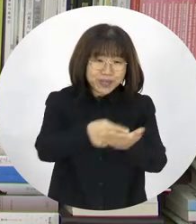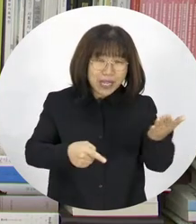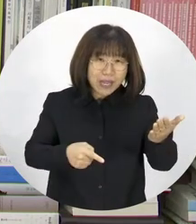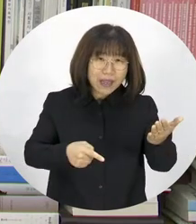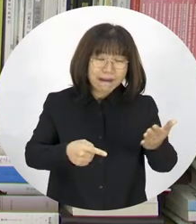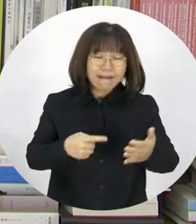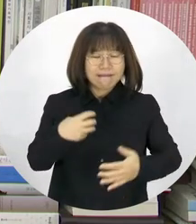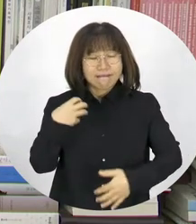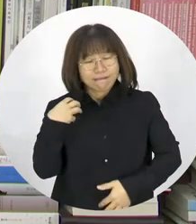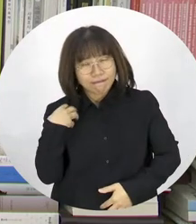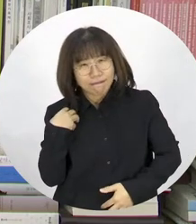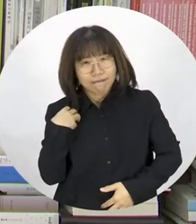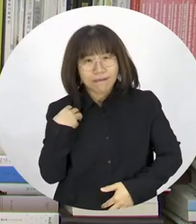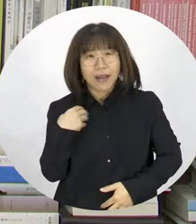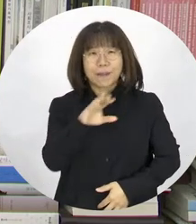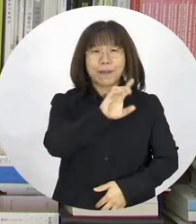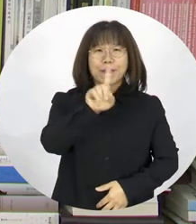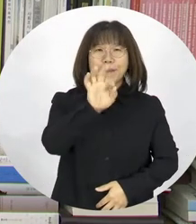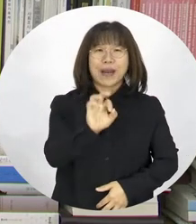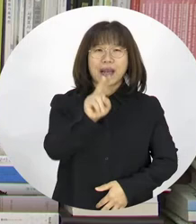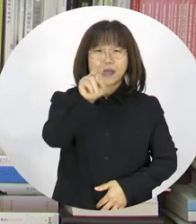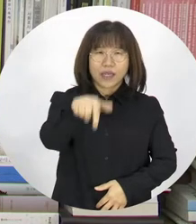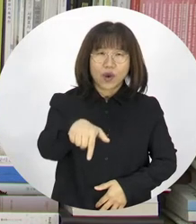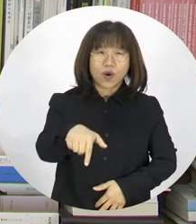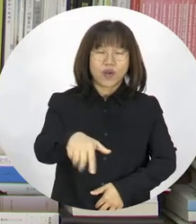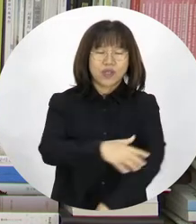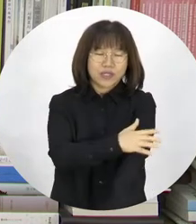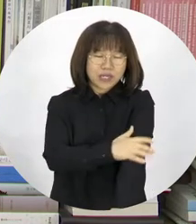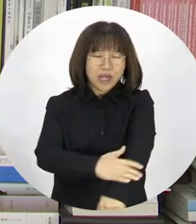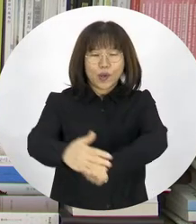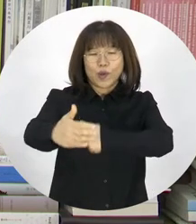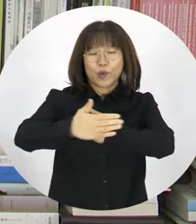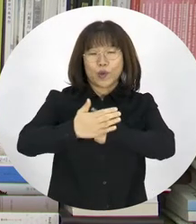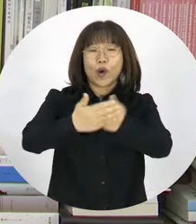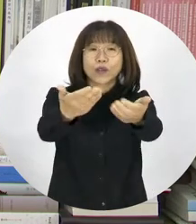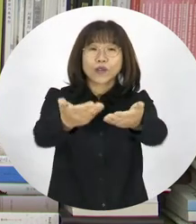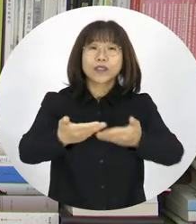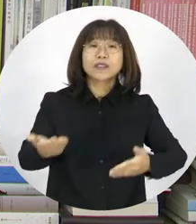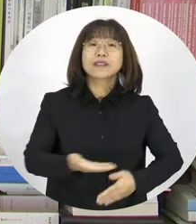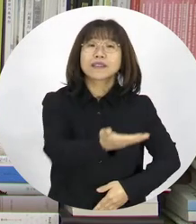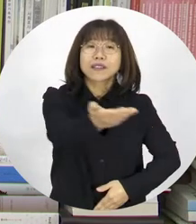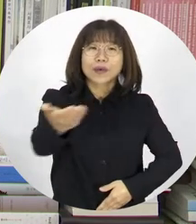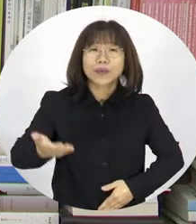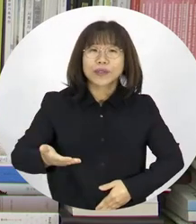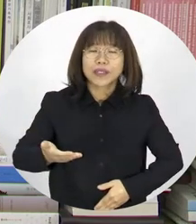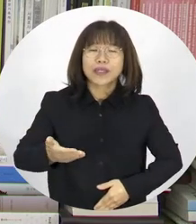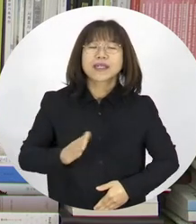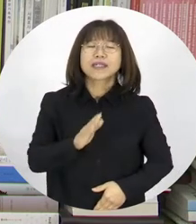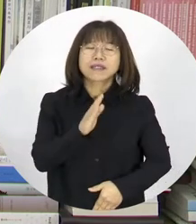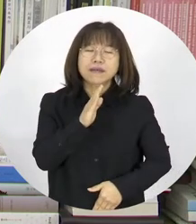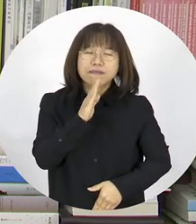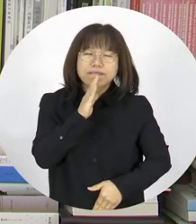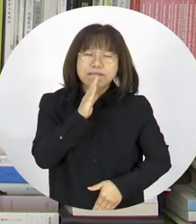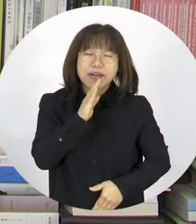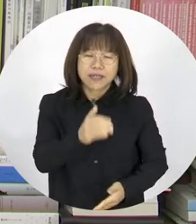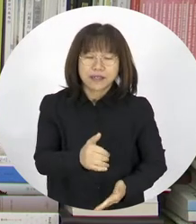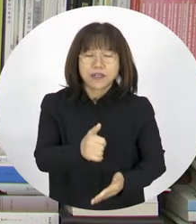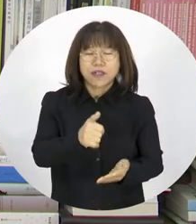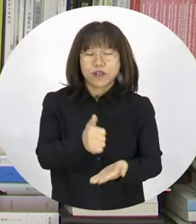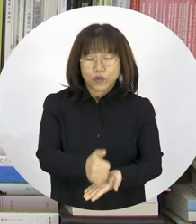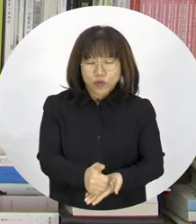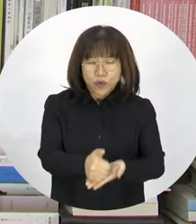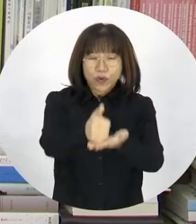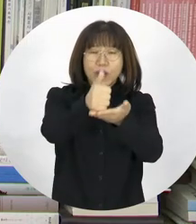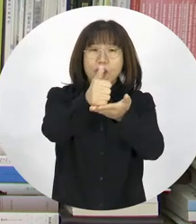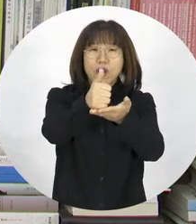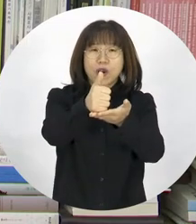협력으로 방역의 주체가 되어주고 계신 구민 여러분께 깊은 존경과 감사의